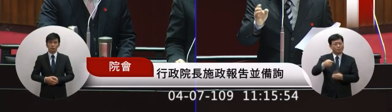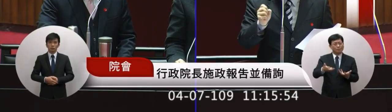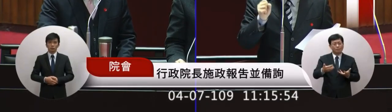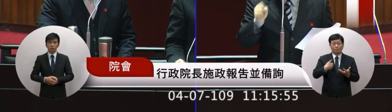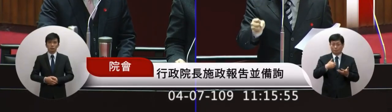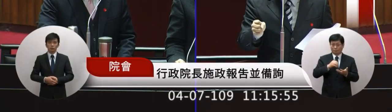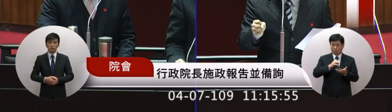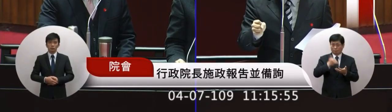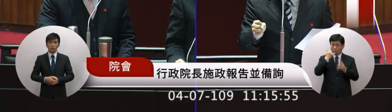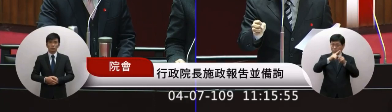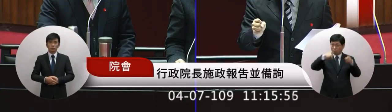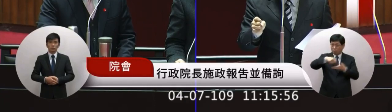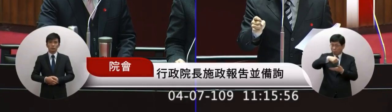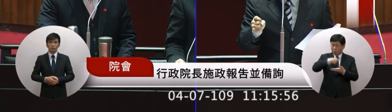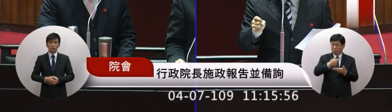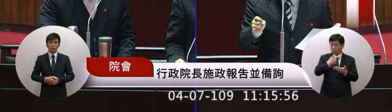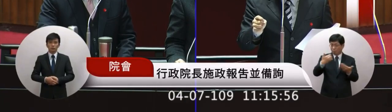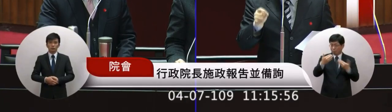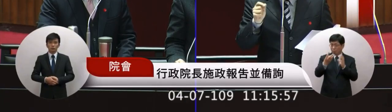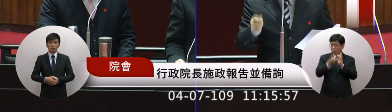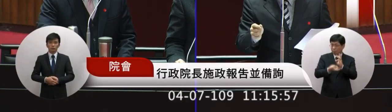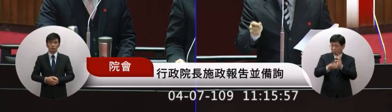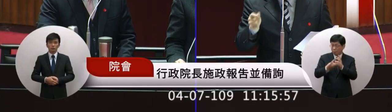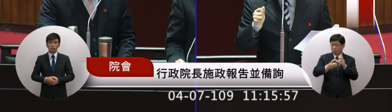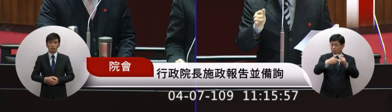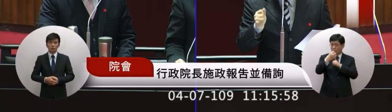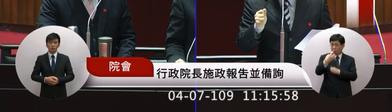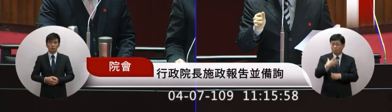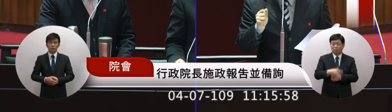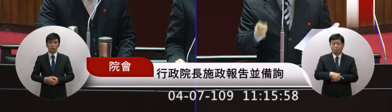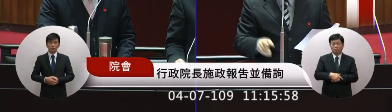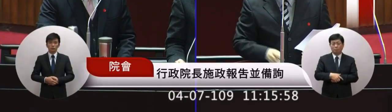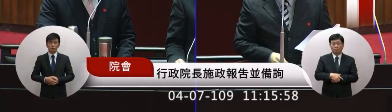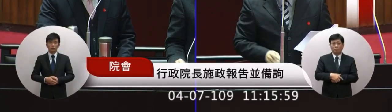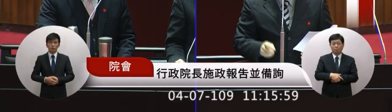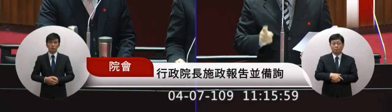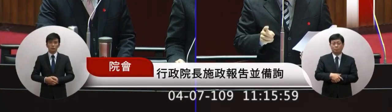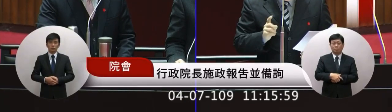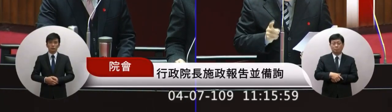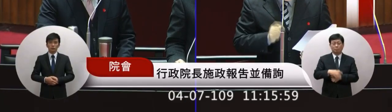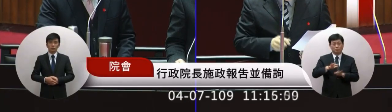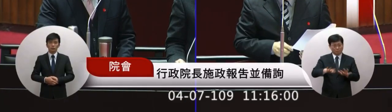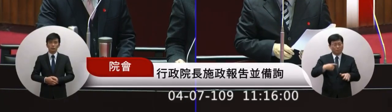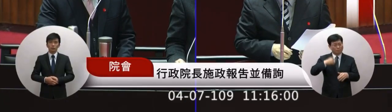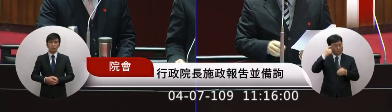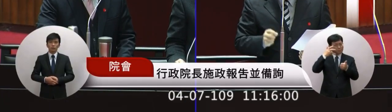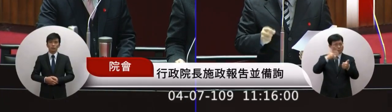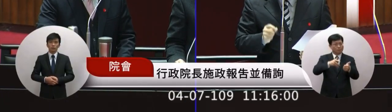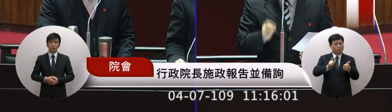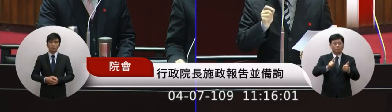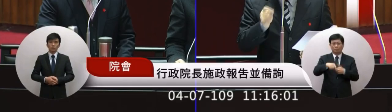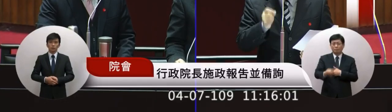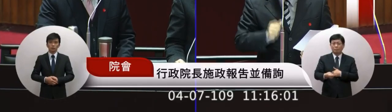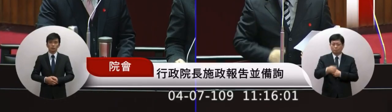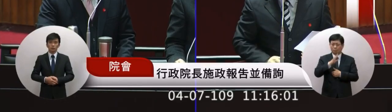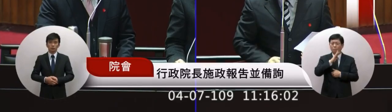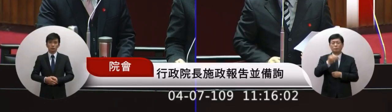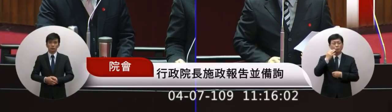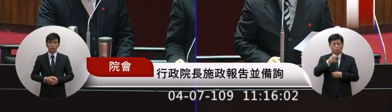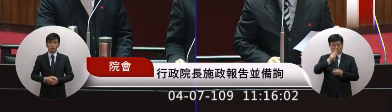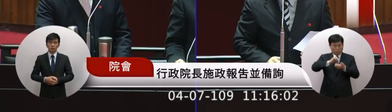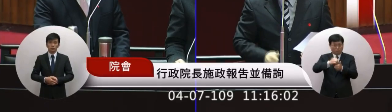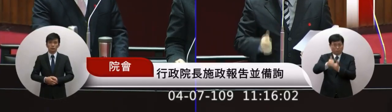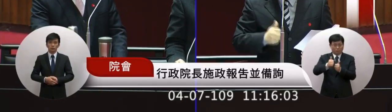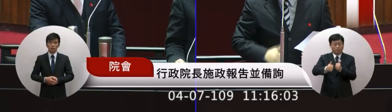您之后给我一个很书面的一个具体的一个回答，给我一个书面的一个回答哈。那我想要问的其实接下来是指考的时